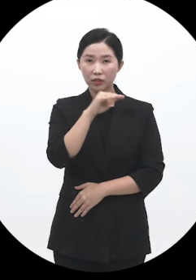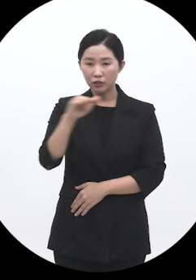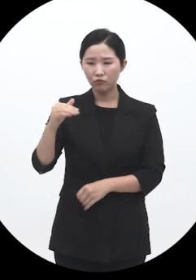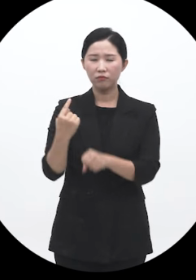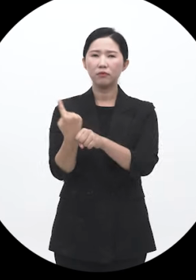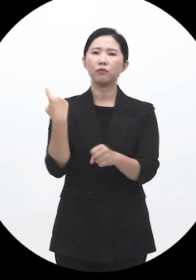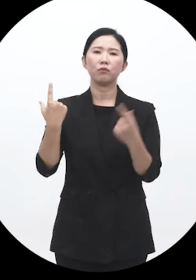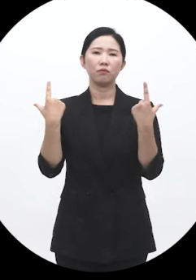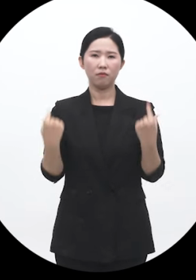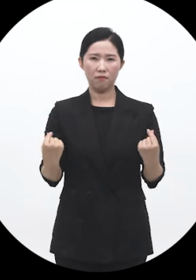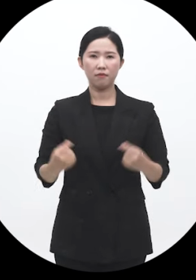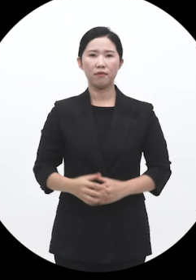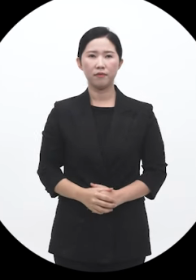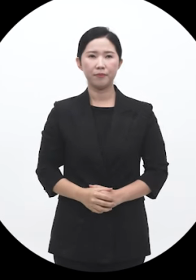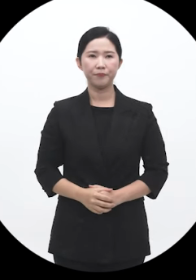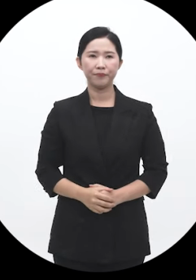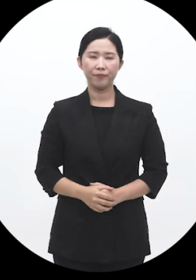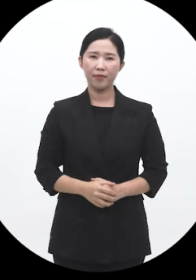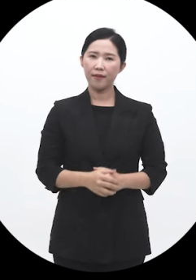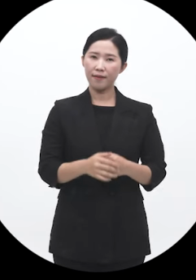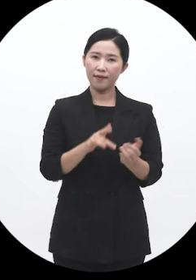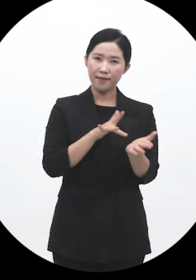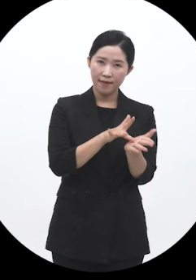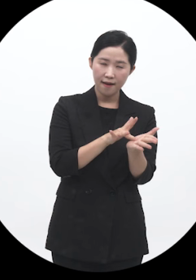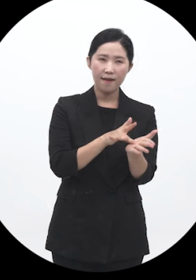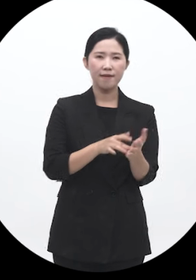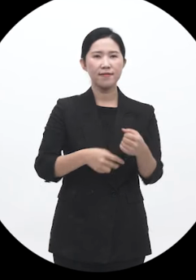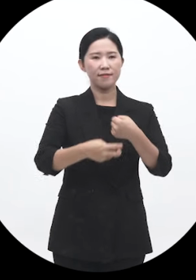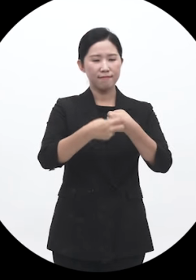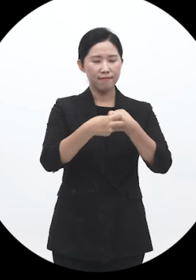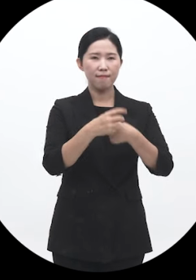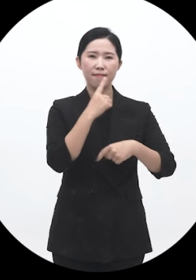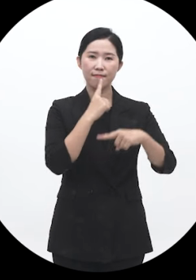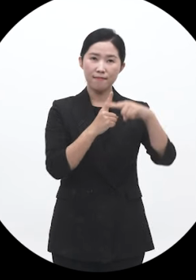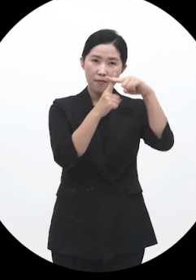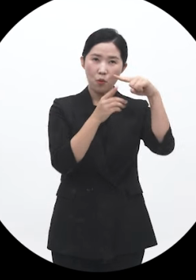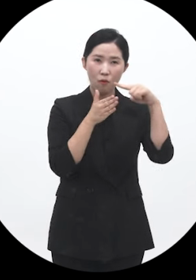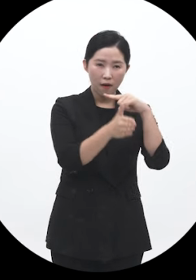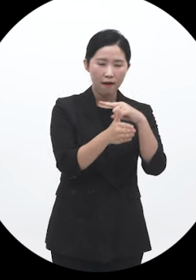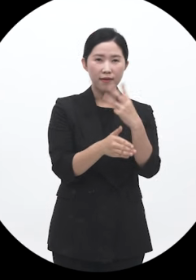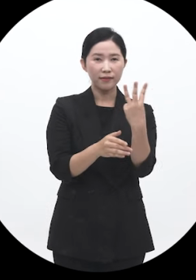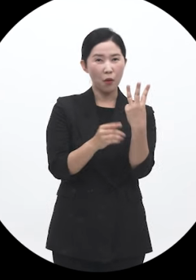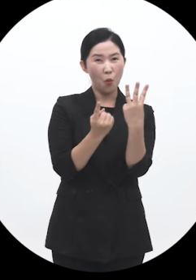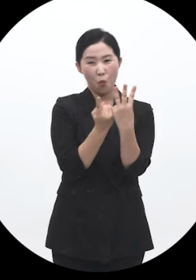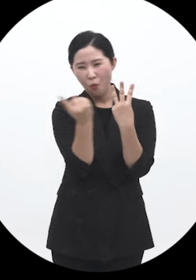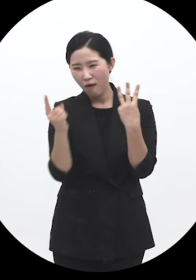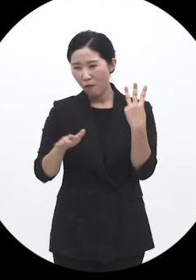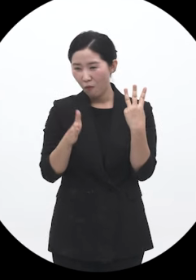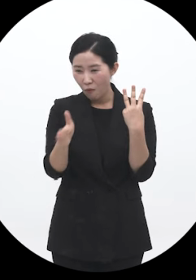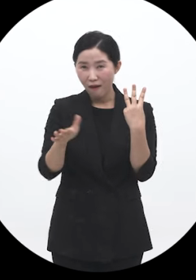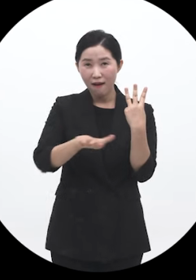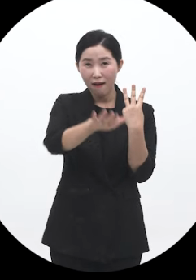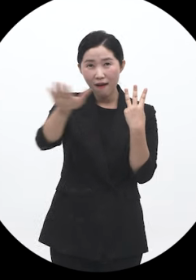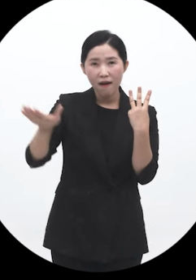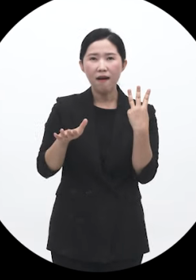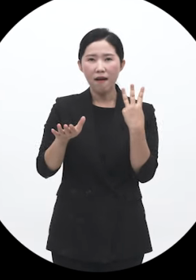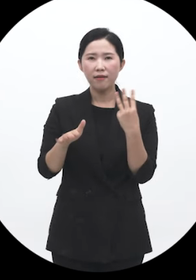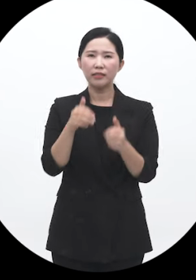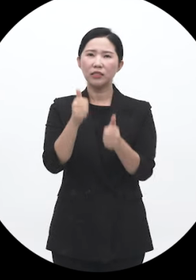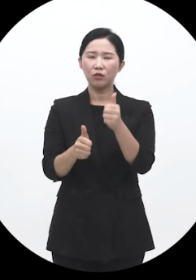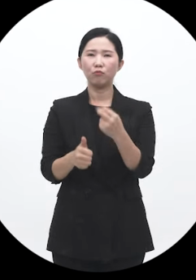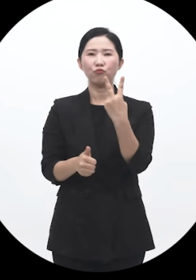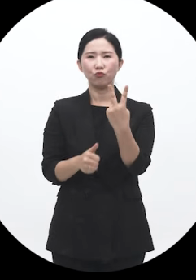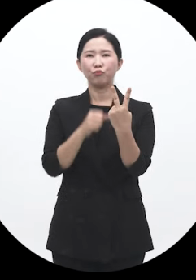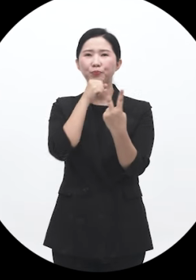전년도와 동일하고요. 약학과, 의예과, 간호학과를 제외한 전 모집 단위는 2개